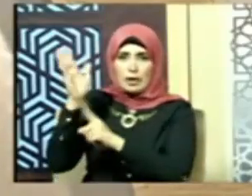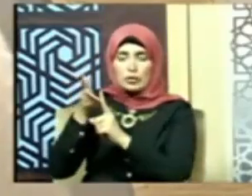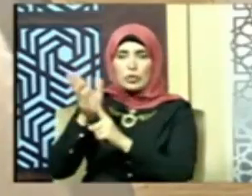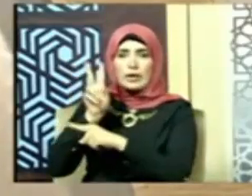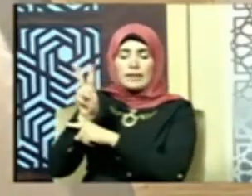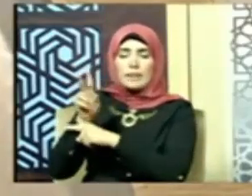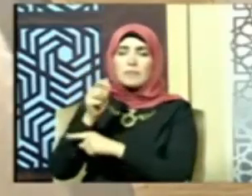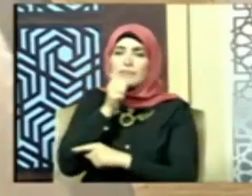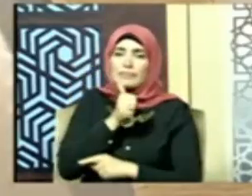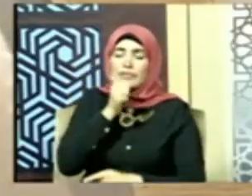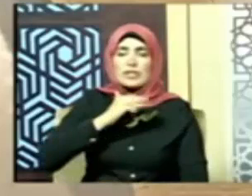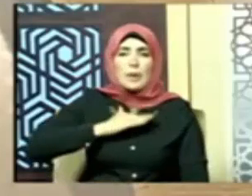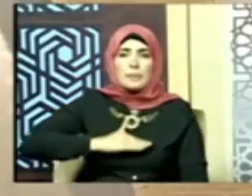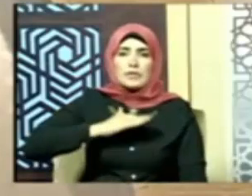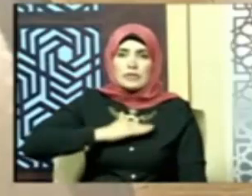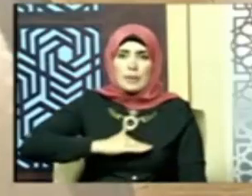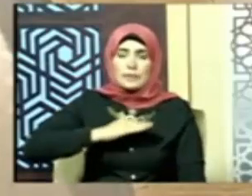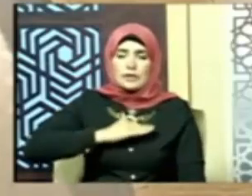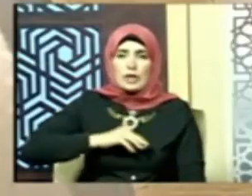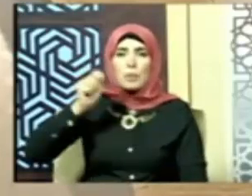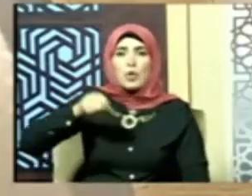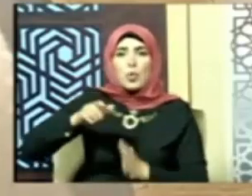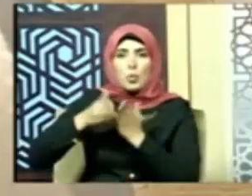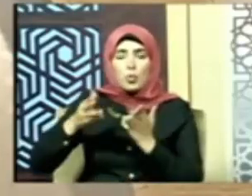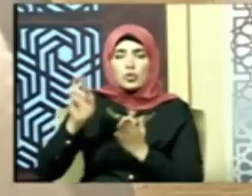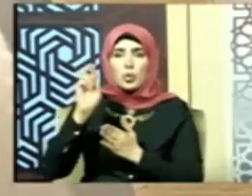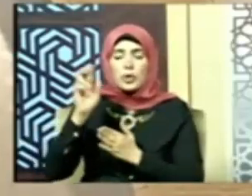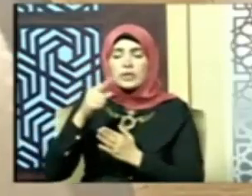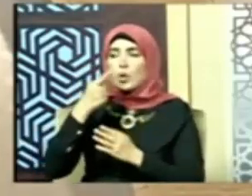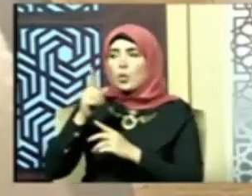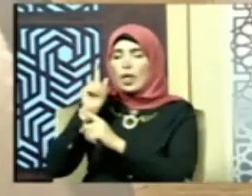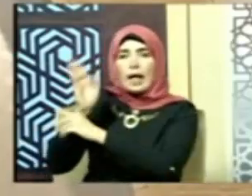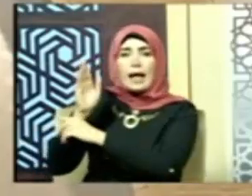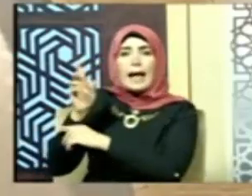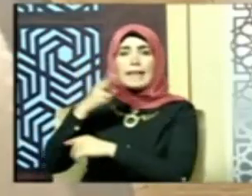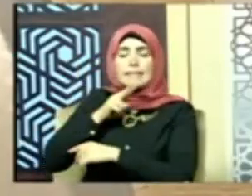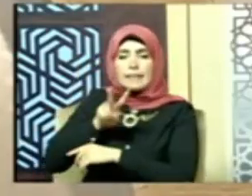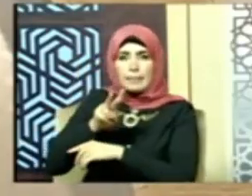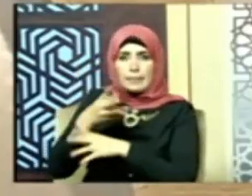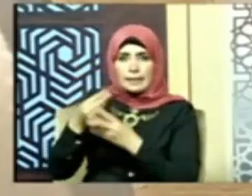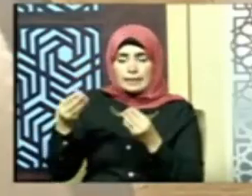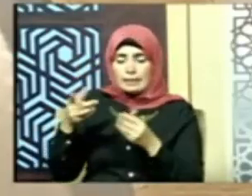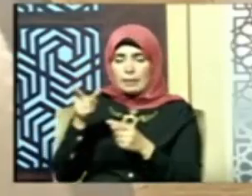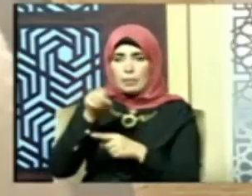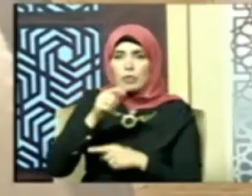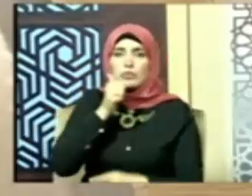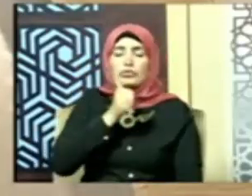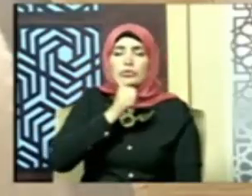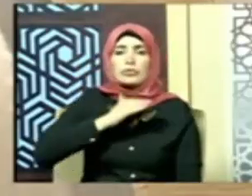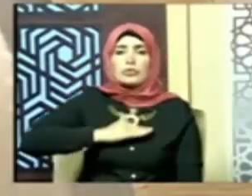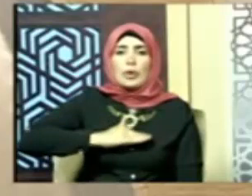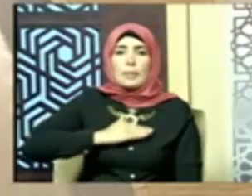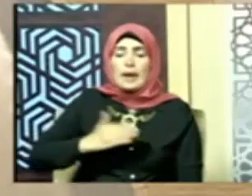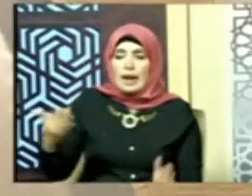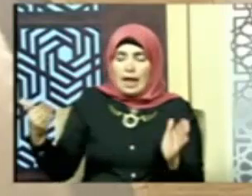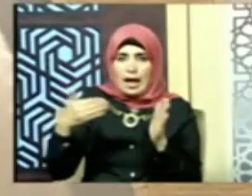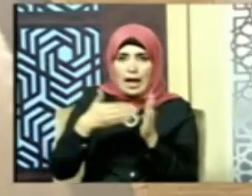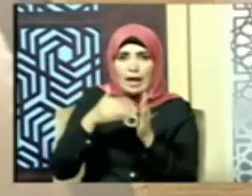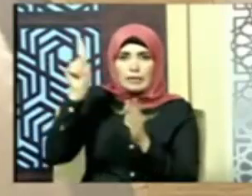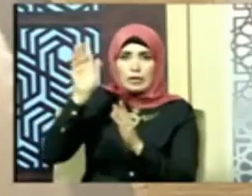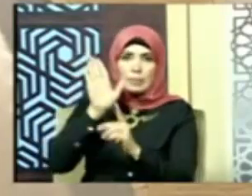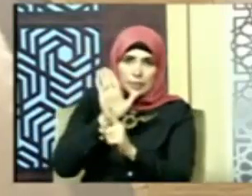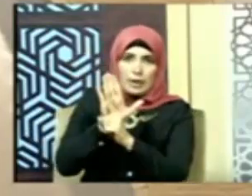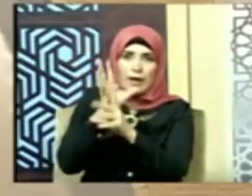فصبروا على ما كذبوا وأوذوا حتى أتاهم نصرنا، ولا